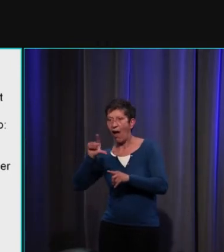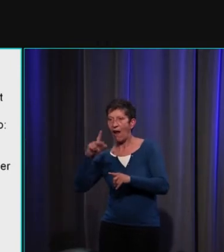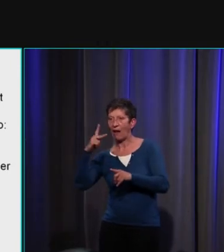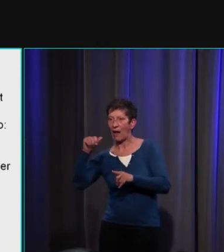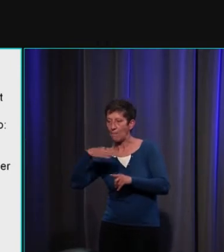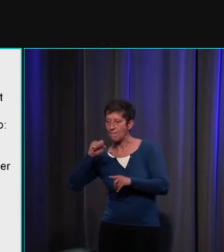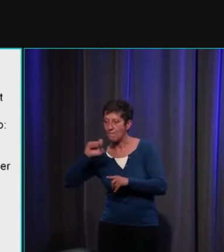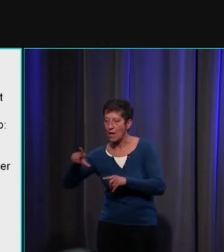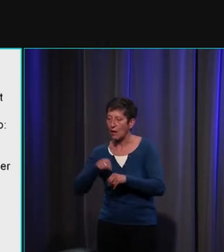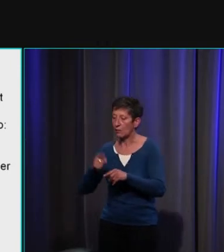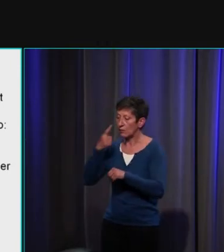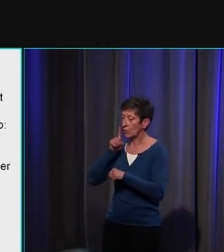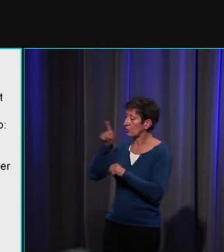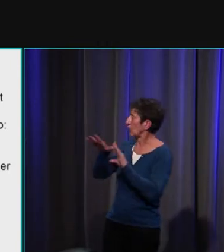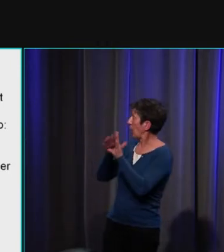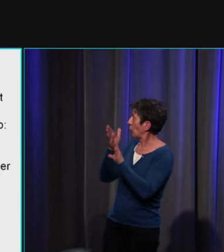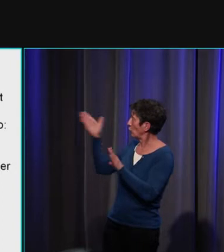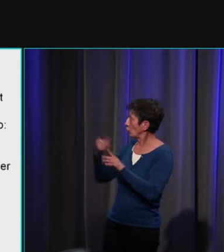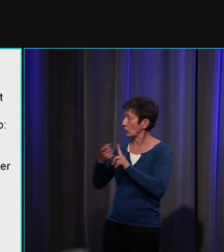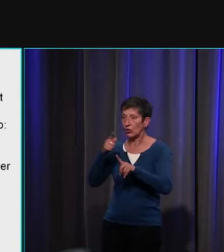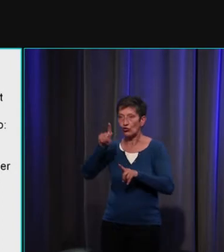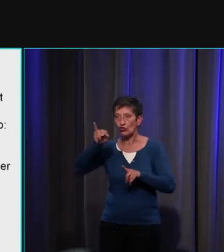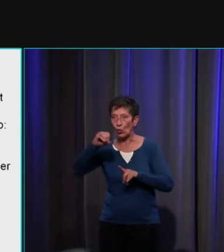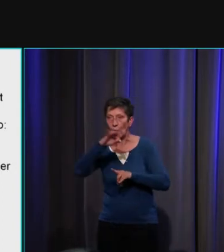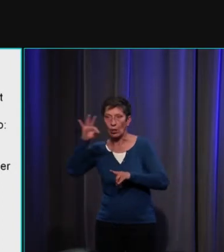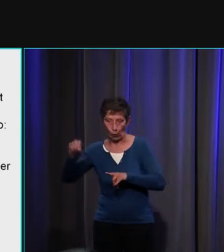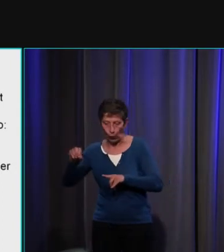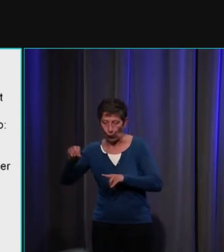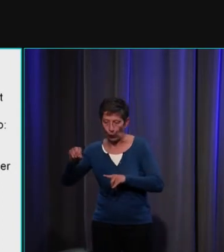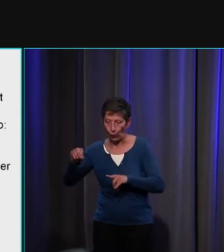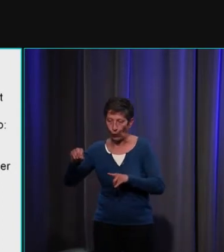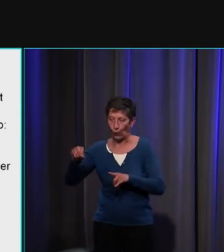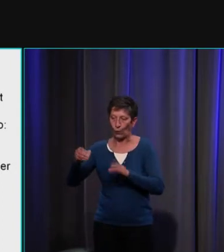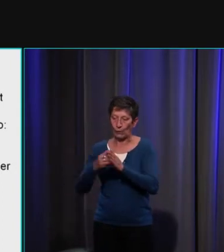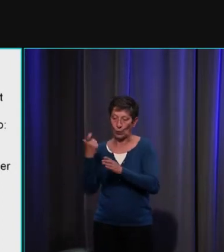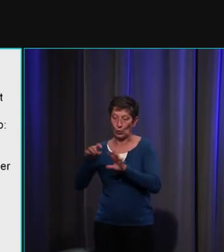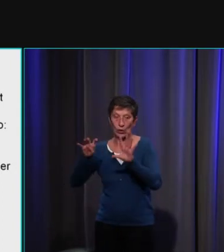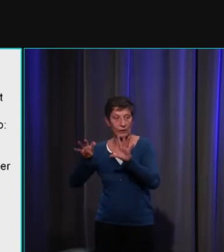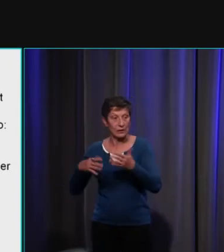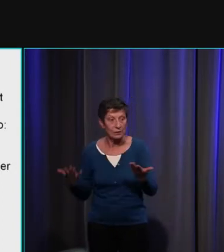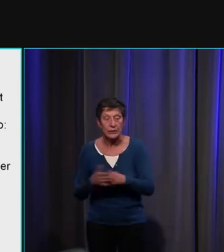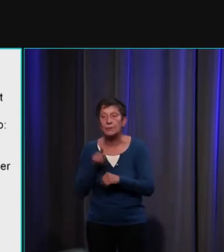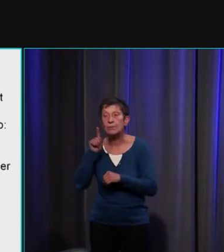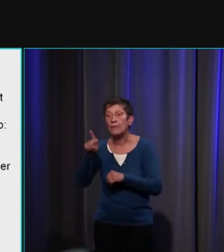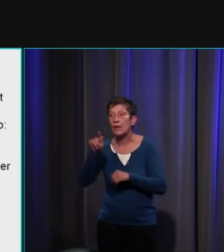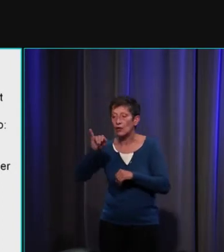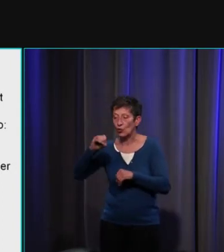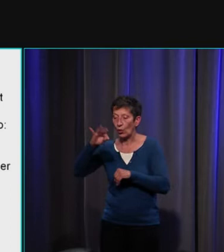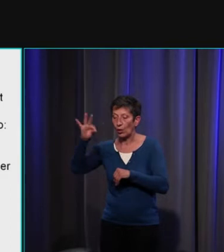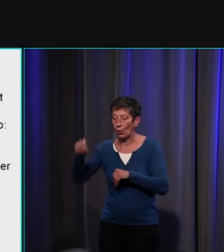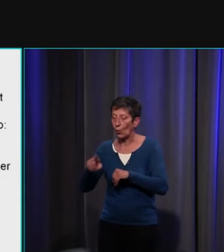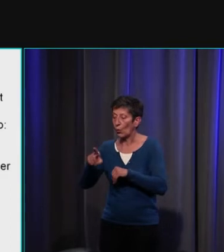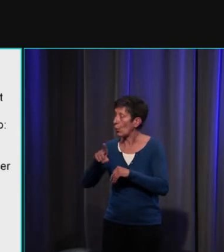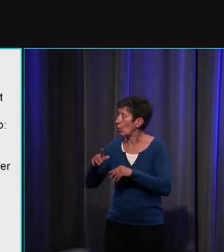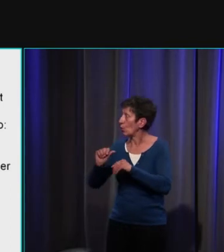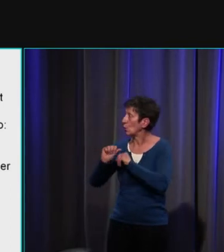ses giotto 1290 legio tôt il suit la vita la vie frelaté 1 par